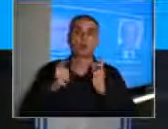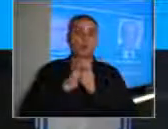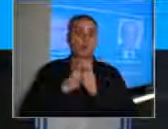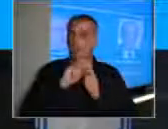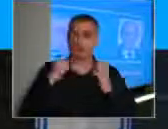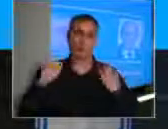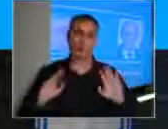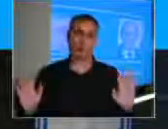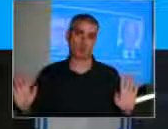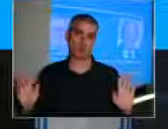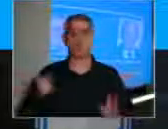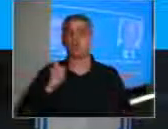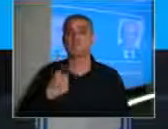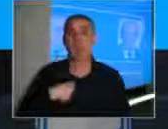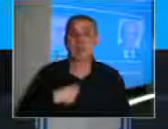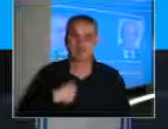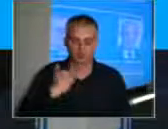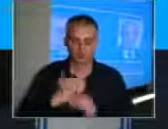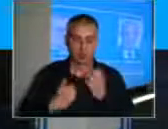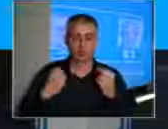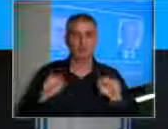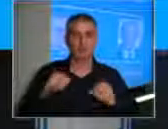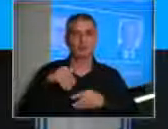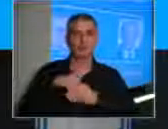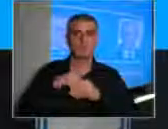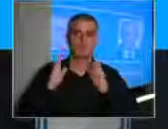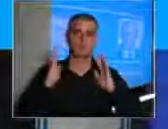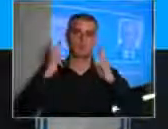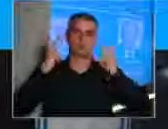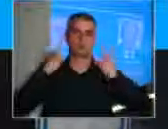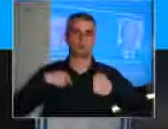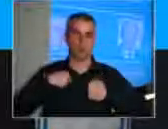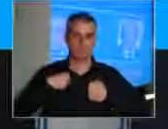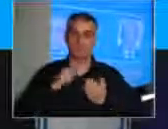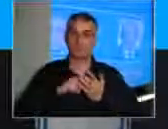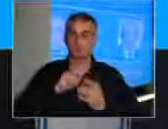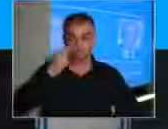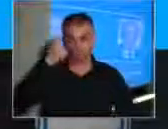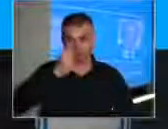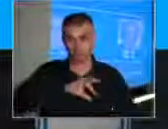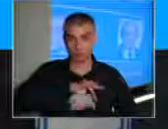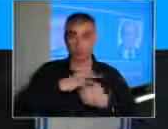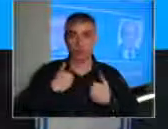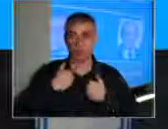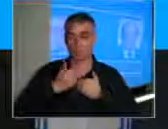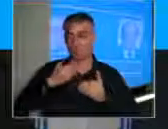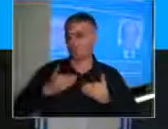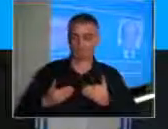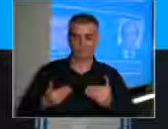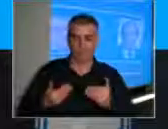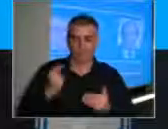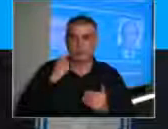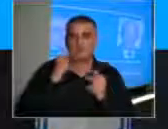הן לא דמוקרטיות, אבל אנחנו, תהליך הדמוקרטיה הפנימי זה מאוד חשוב לנו, לכן כל מי שחושב שהוא ינהל אותנו מרחוק, זה